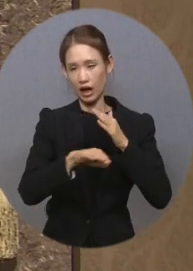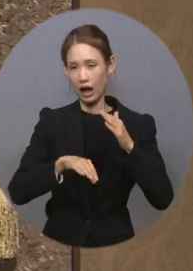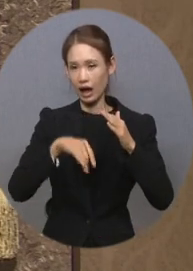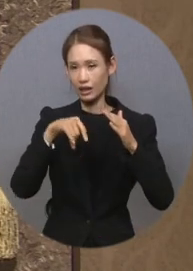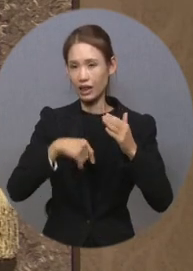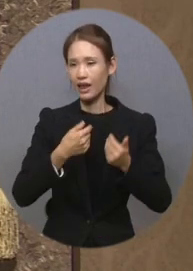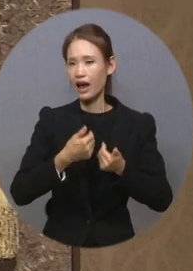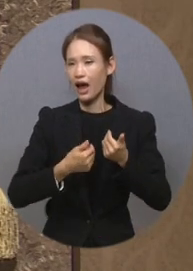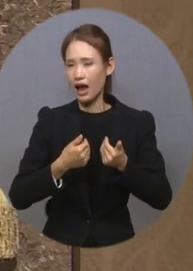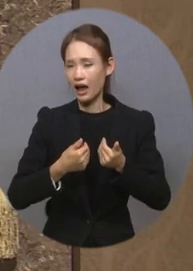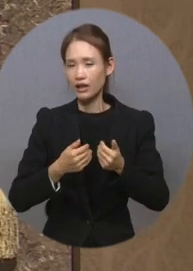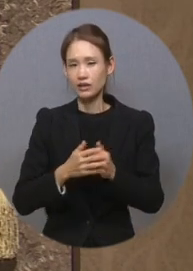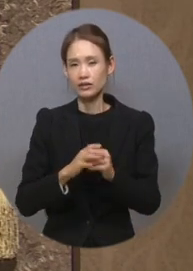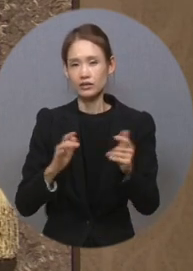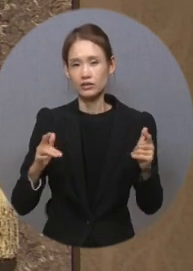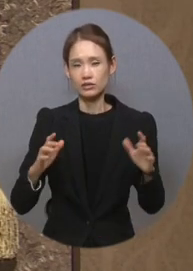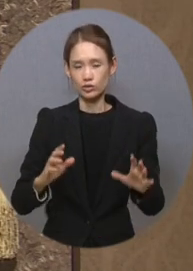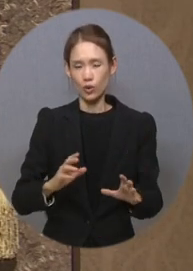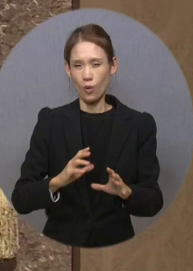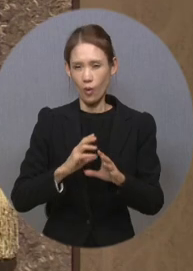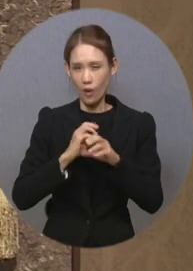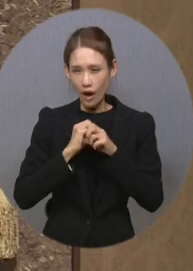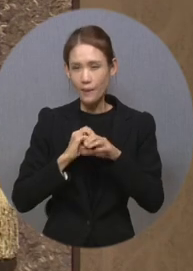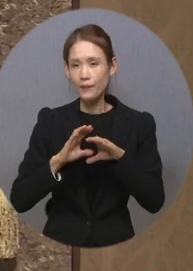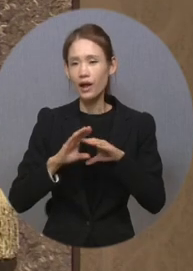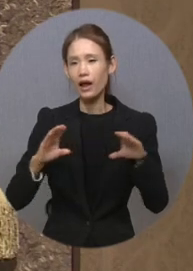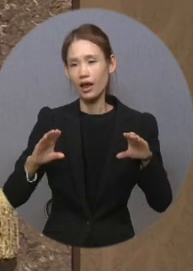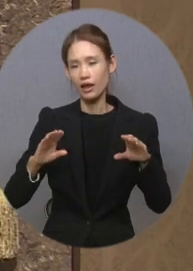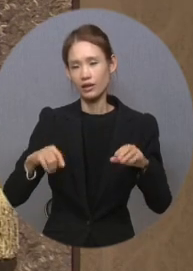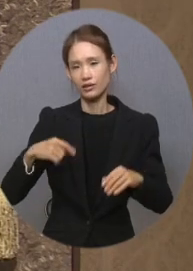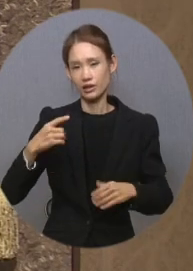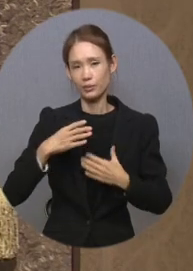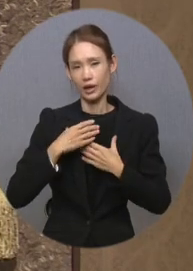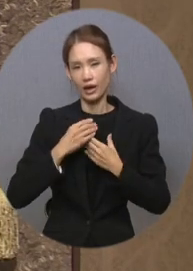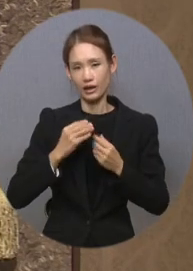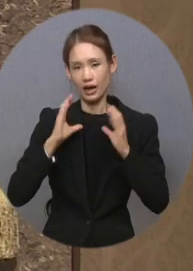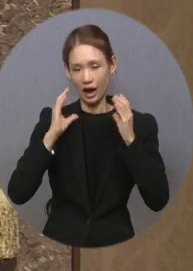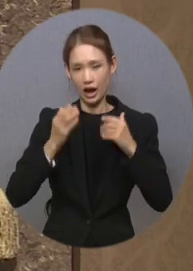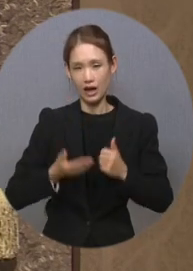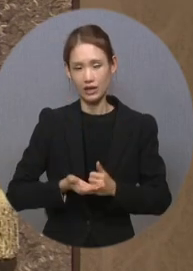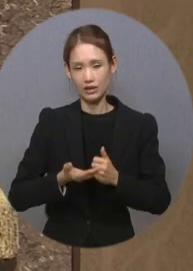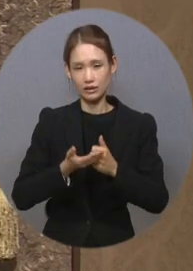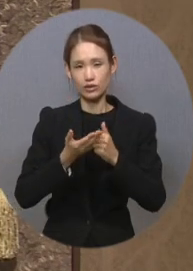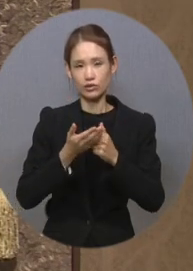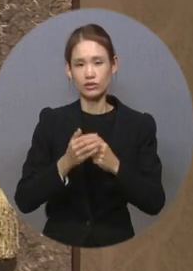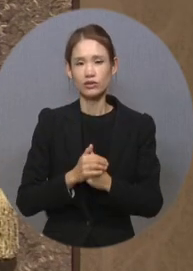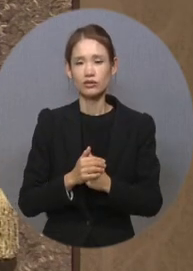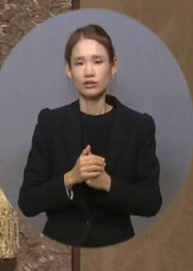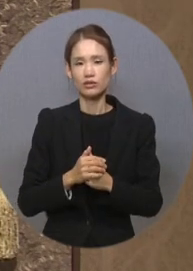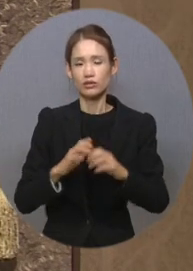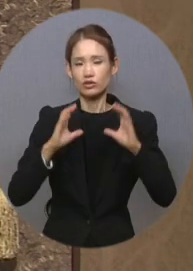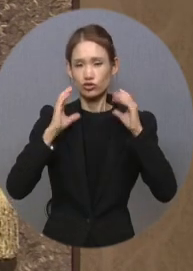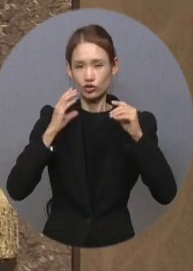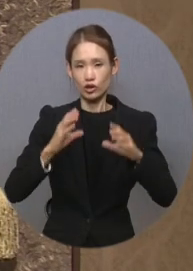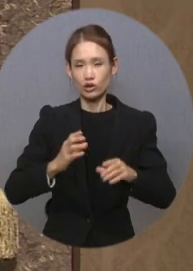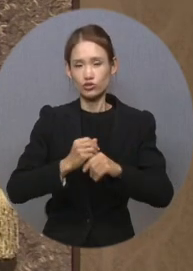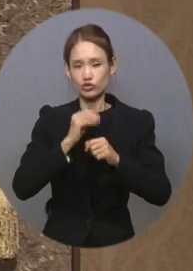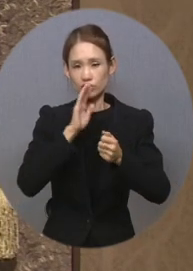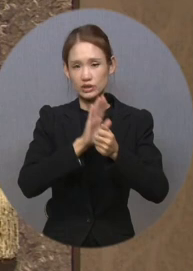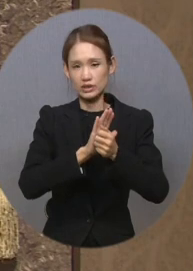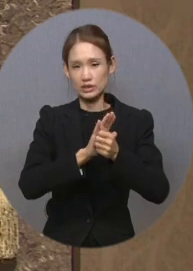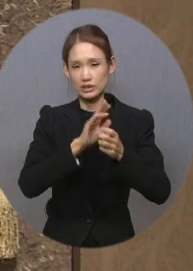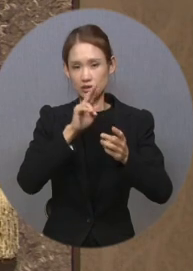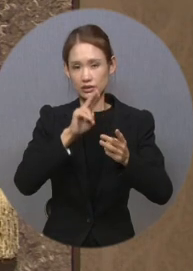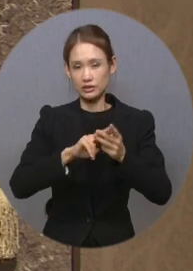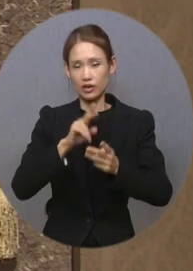가정 내 갈등이든지 이런 문제가 종합적으로 해결이 돼야 안심하고 애를 낳고 키우지 않느냐. 네. 그래서 육아종합지원센터가